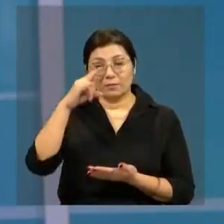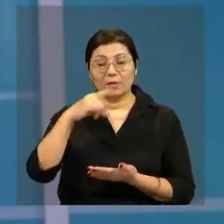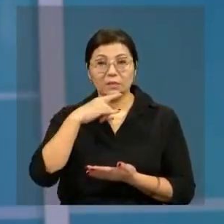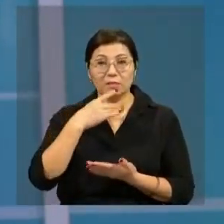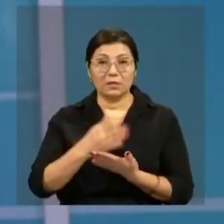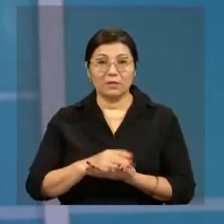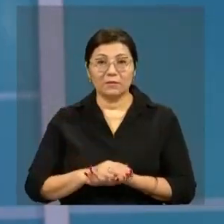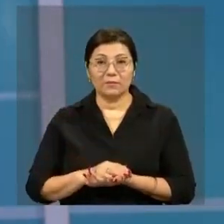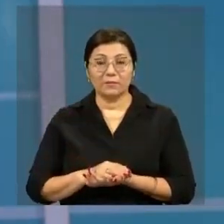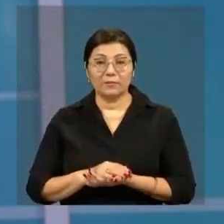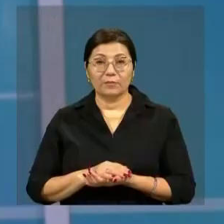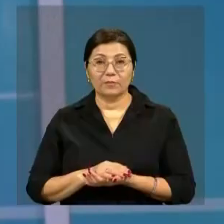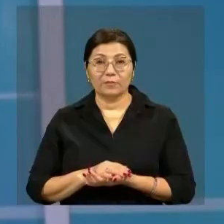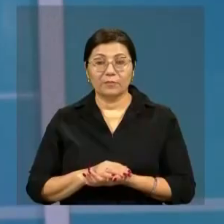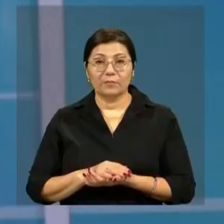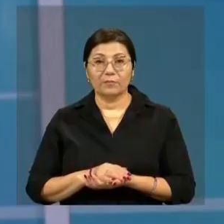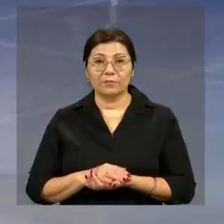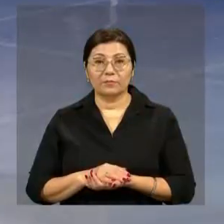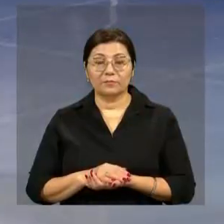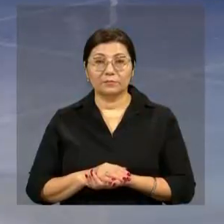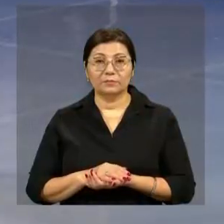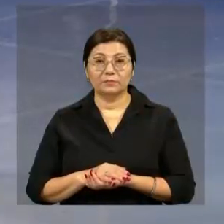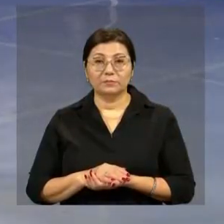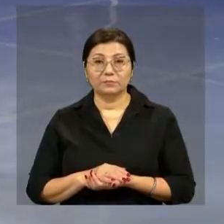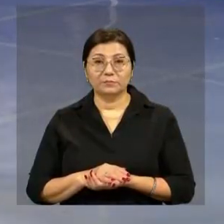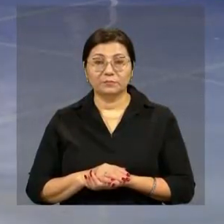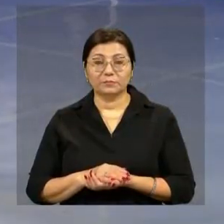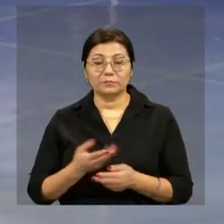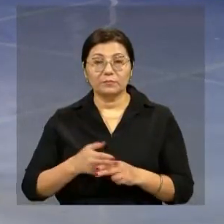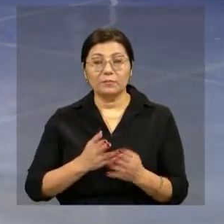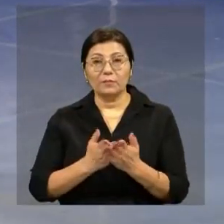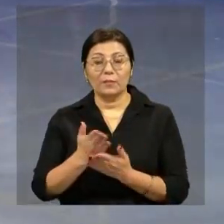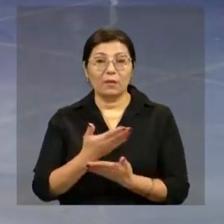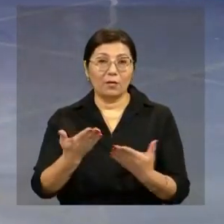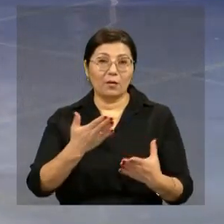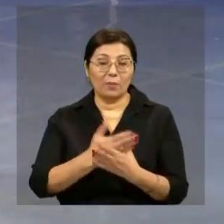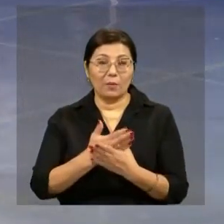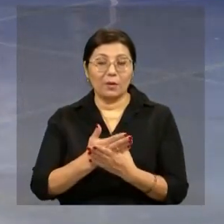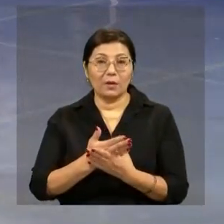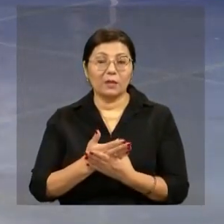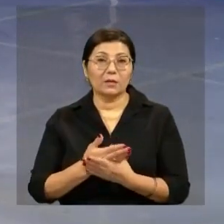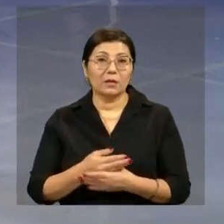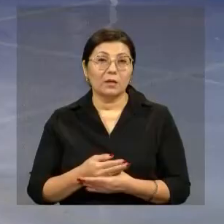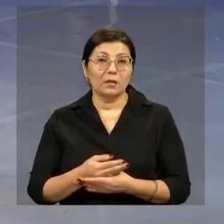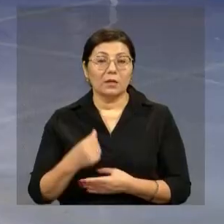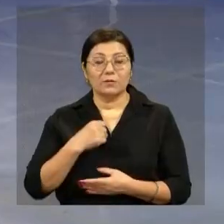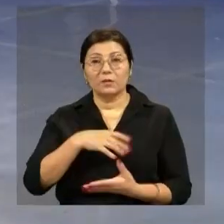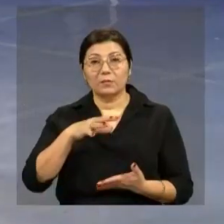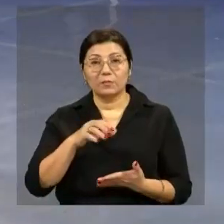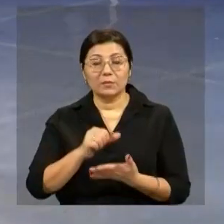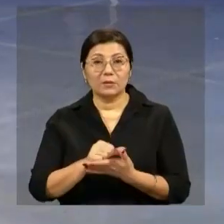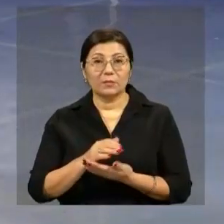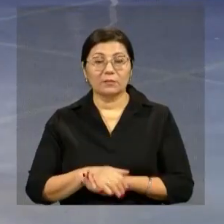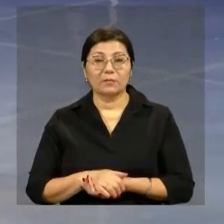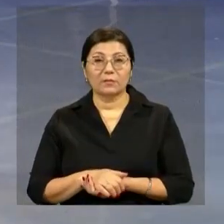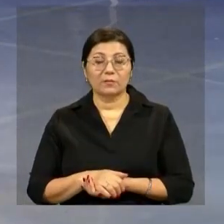Казахстане, то есть в их группе состою. Ну, это направление вам помогают делать, или вы это сами занимаетесь? Есть, наверное, единомышленники, которые